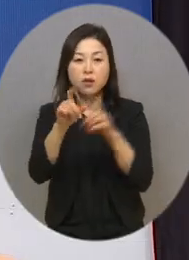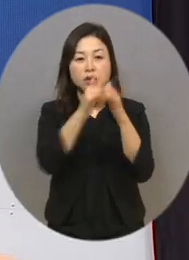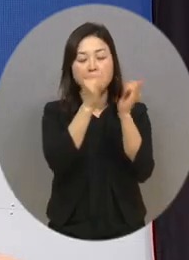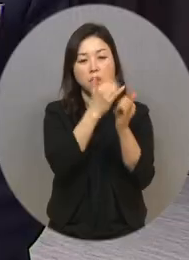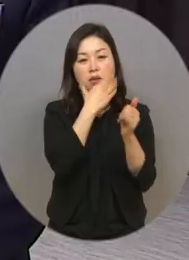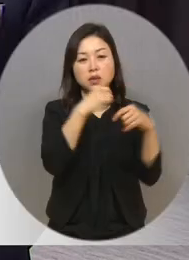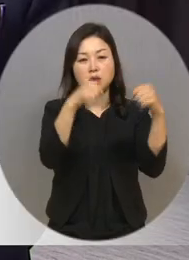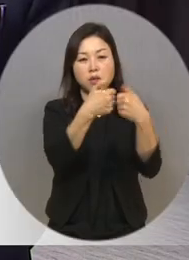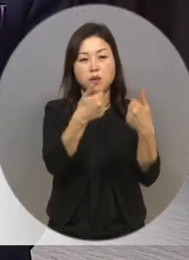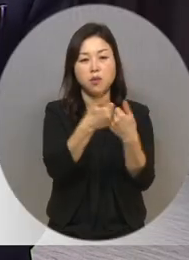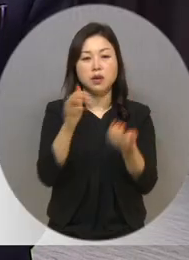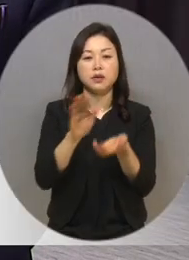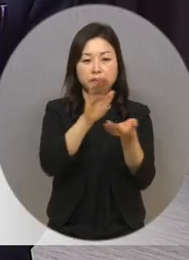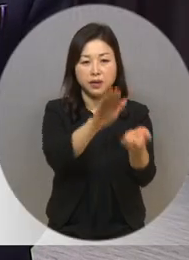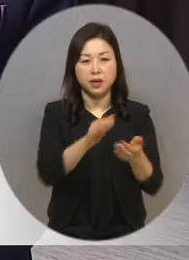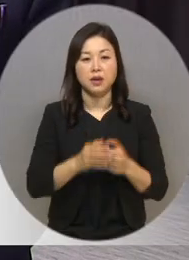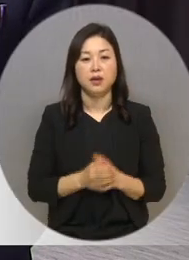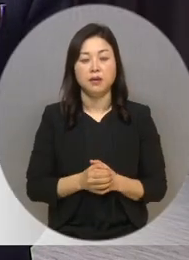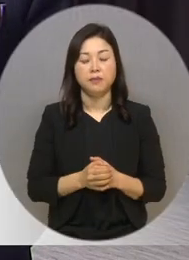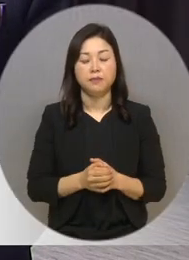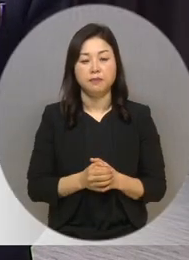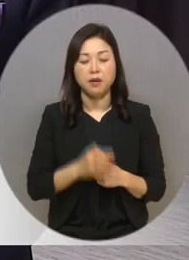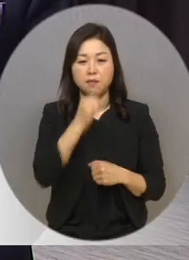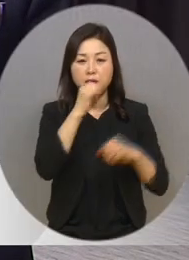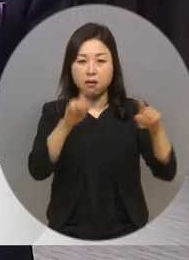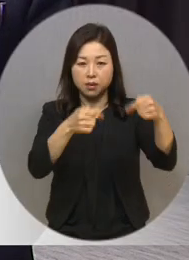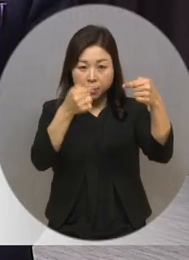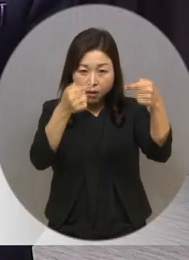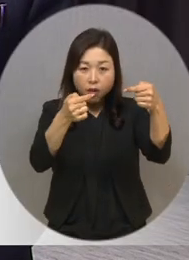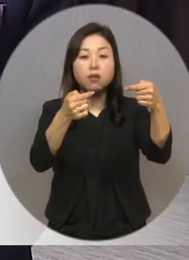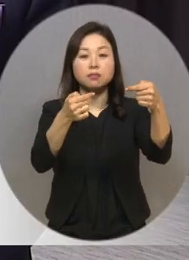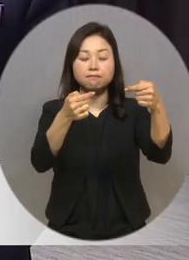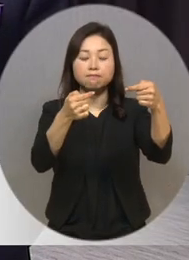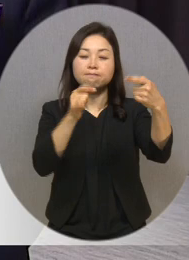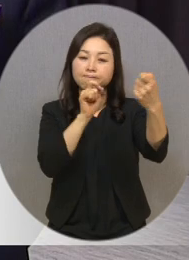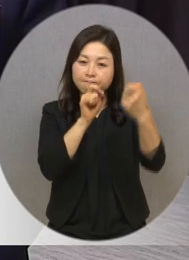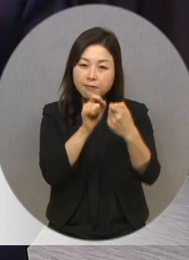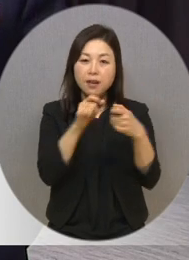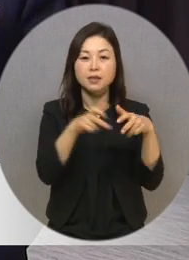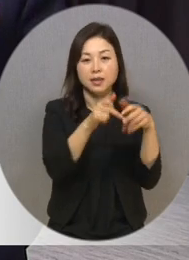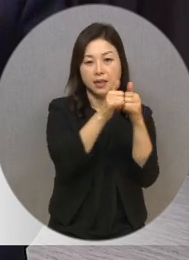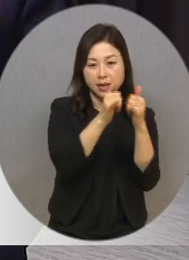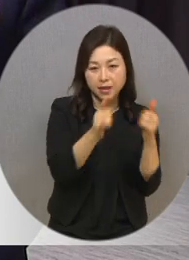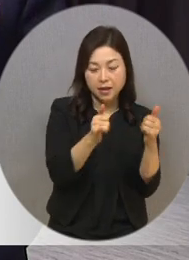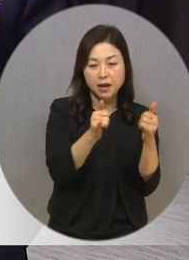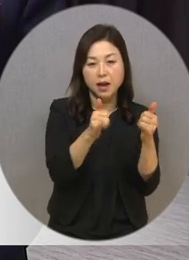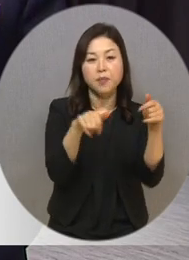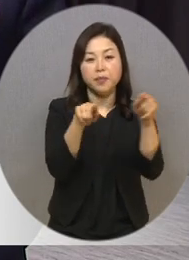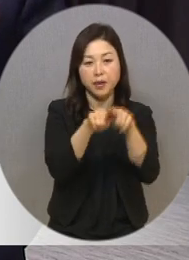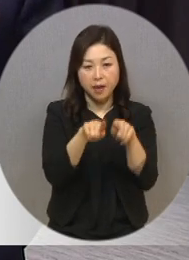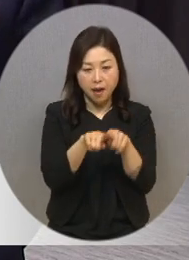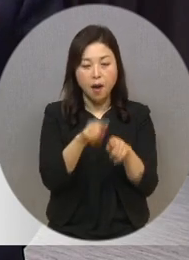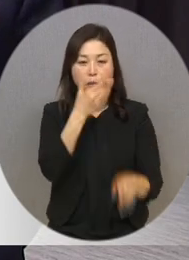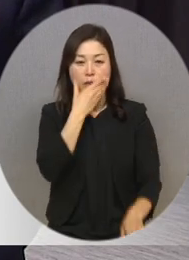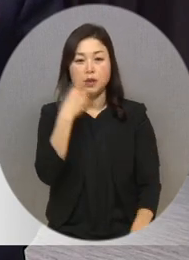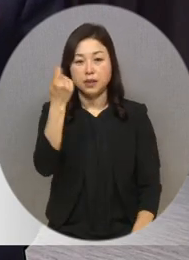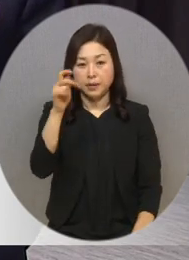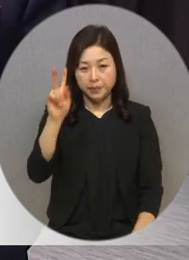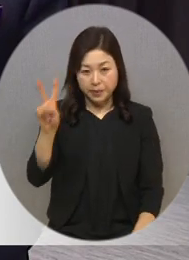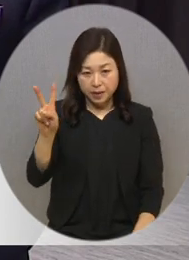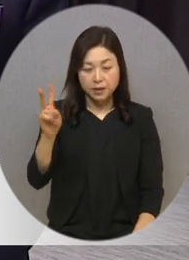전달했습니다 민족 최대의 명절인 설날를 맞이해서 장애인과 함께하는 우리